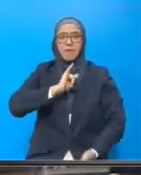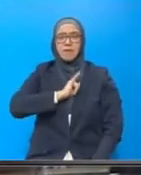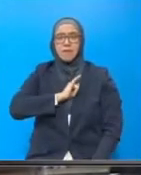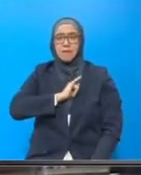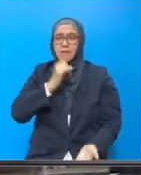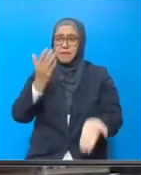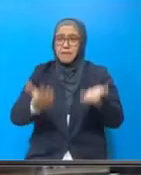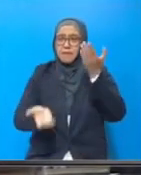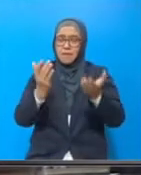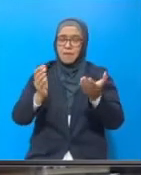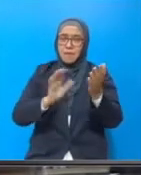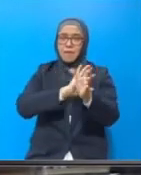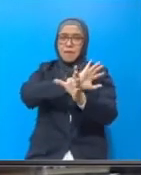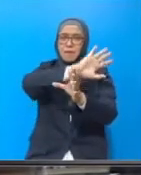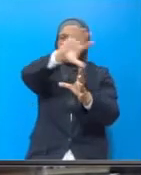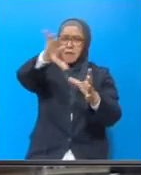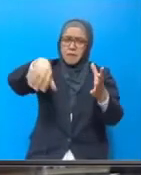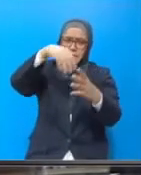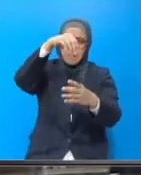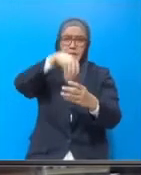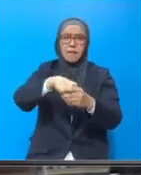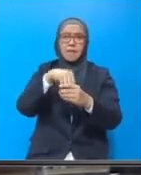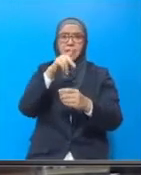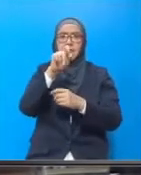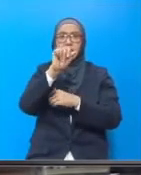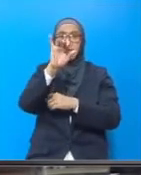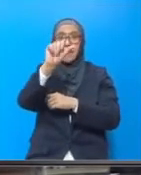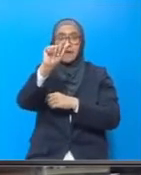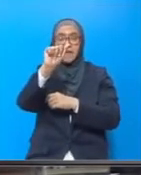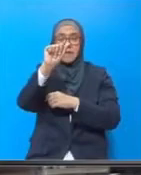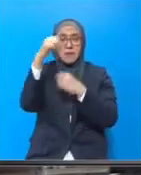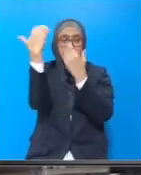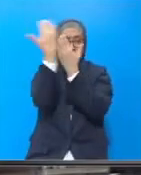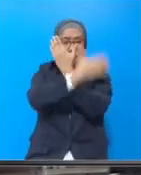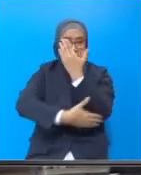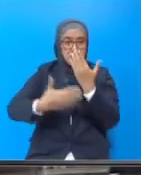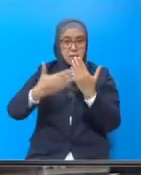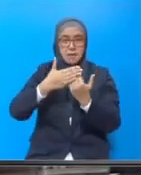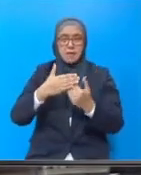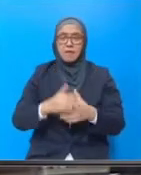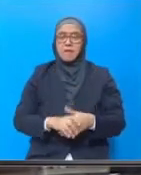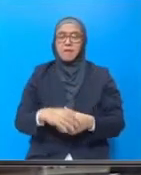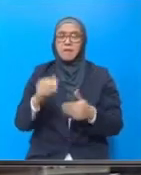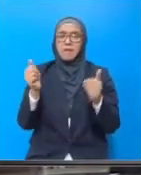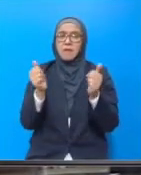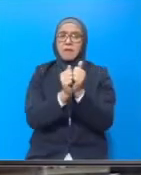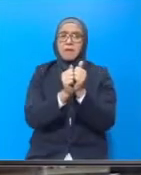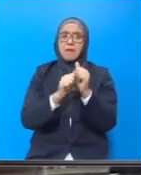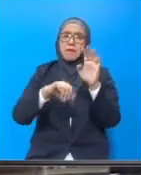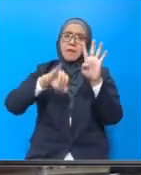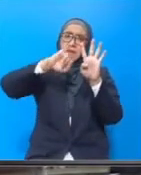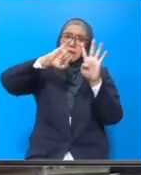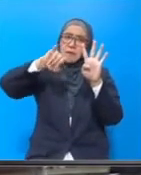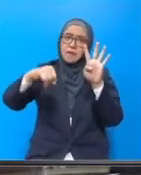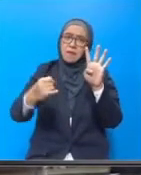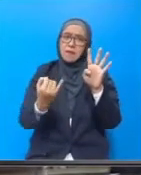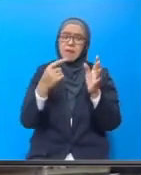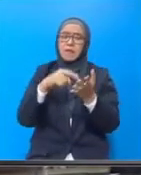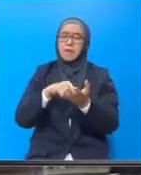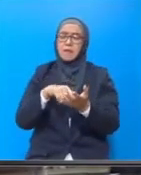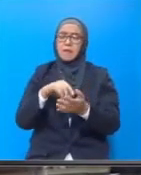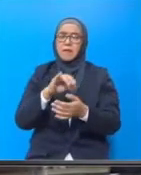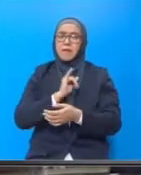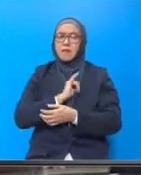merangkumi seluruh kavadi Sun kadang jadi dengan nah 4juta ini saya nampak